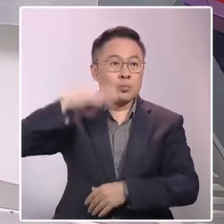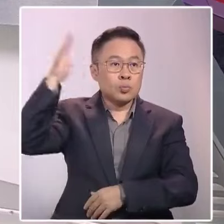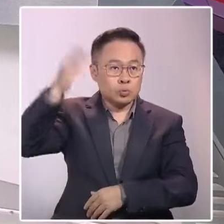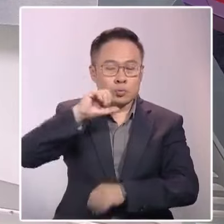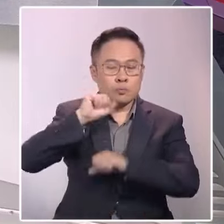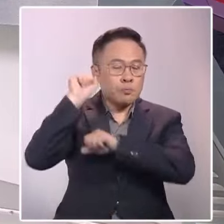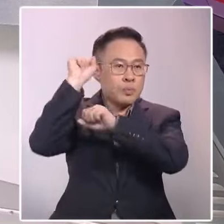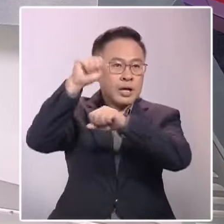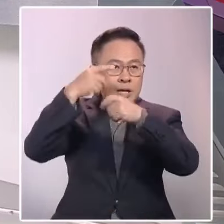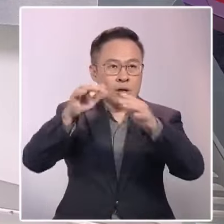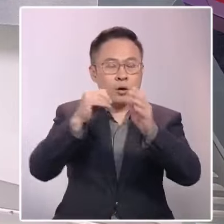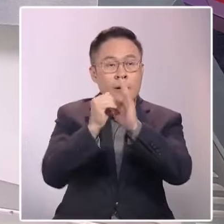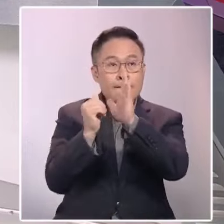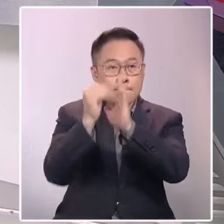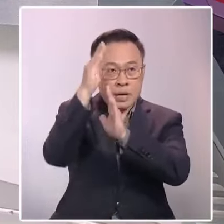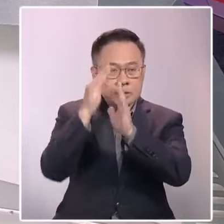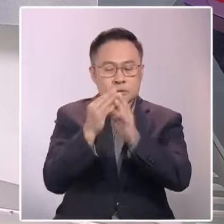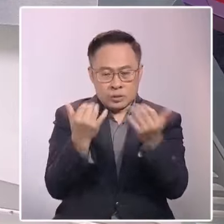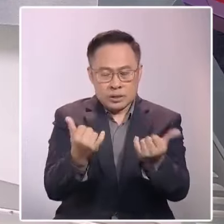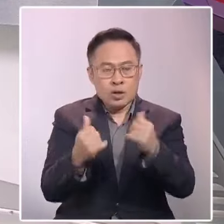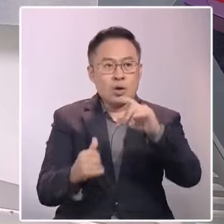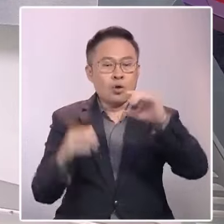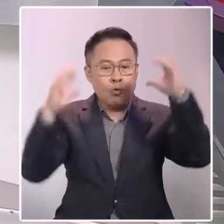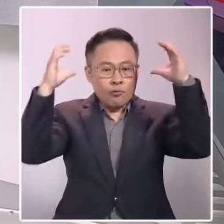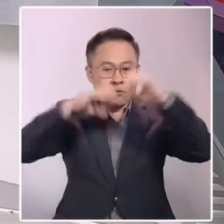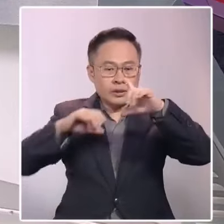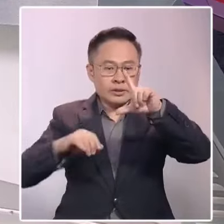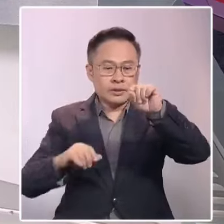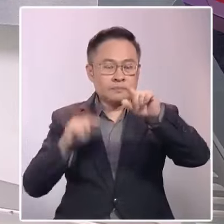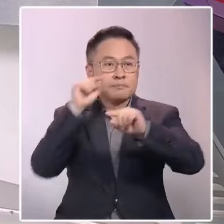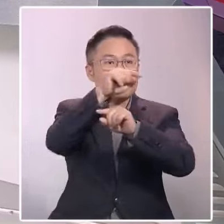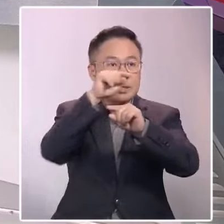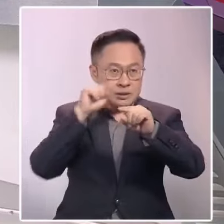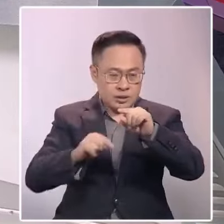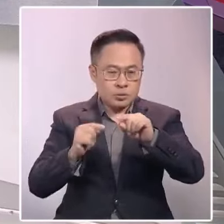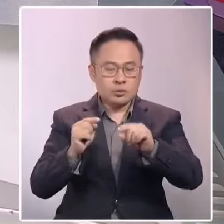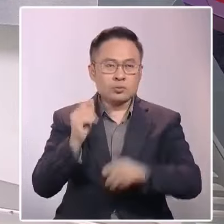จะลดลงเหลือประมาณ120เพราะฉะนั้นก็อาจจะเป็นสัญญาณที่ดีอีกอย่างนึงที่